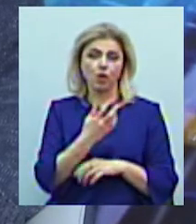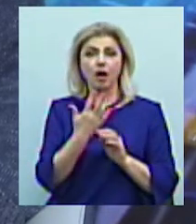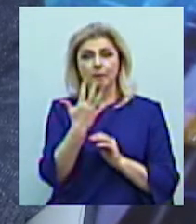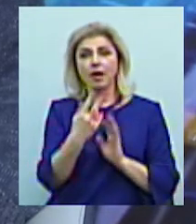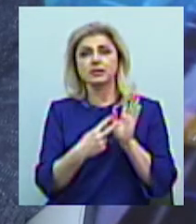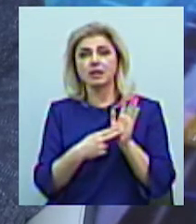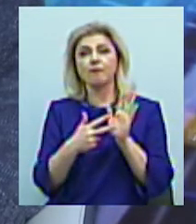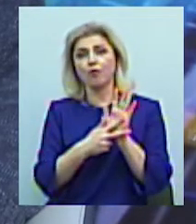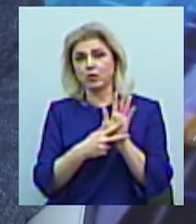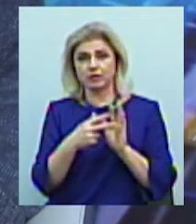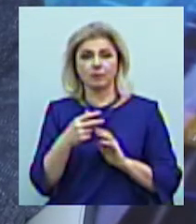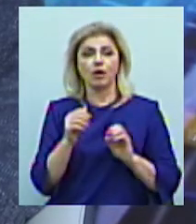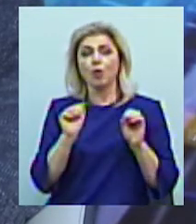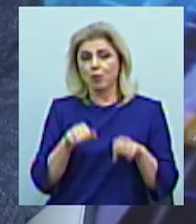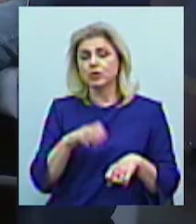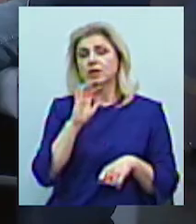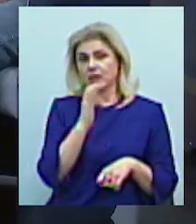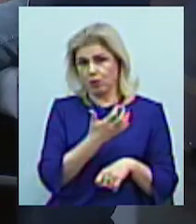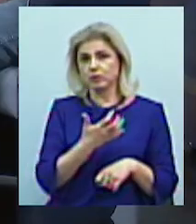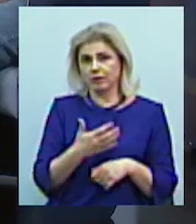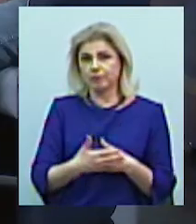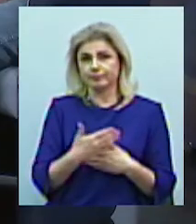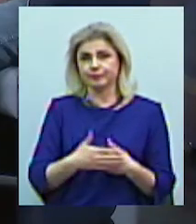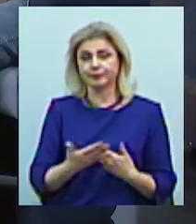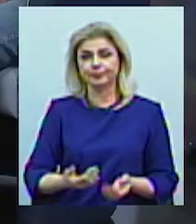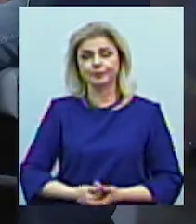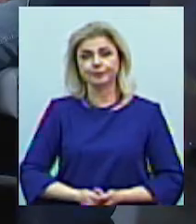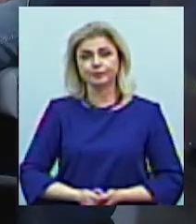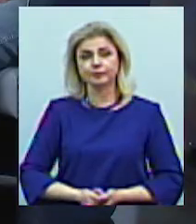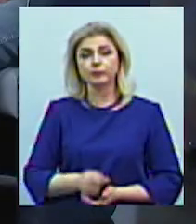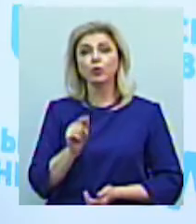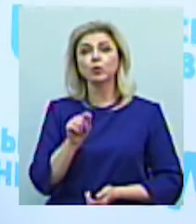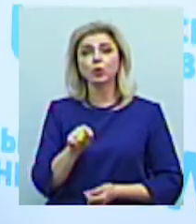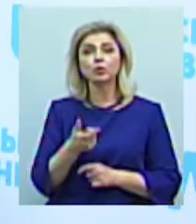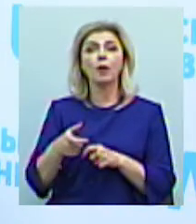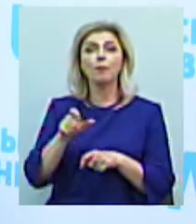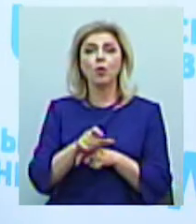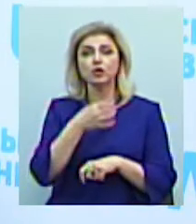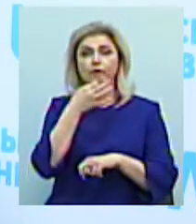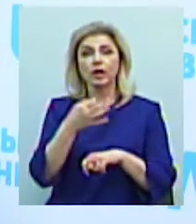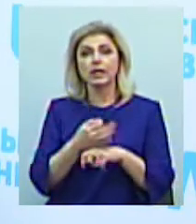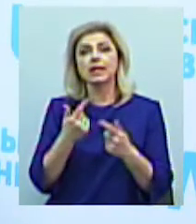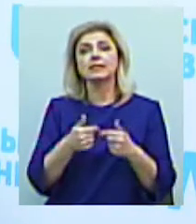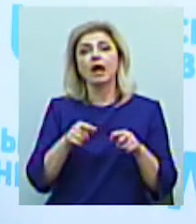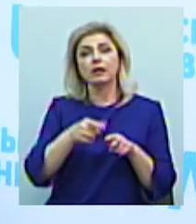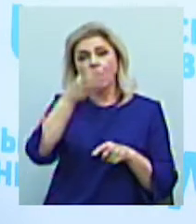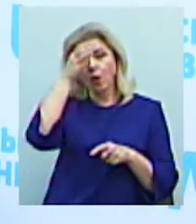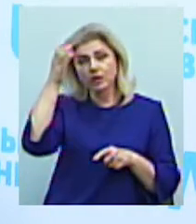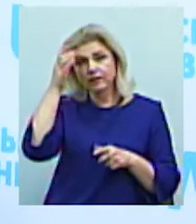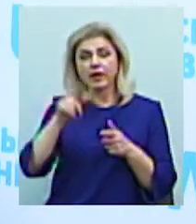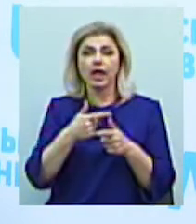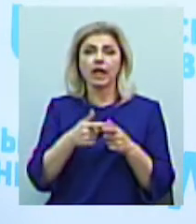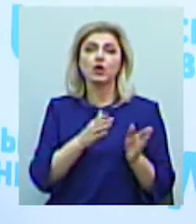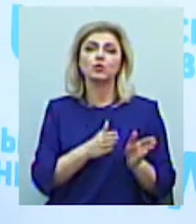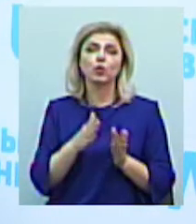7, 8, можно серьезно. Тут більше відповідальності на закладах освіти і взагалі структурі